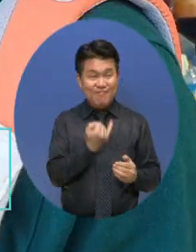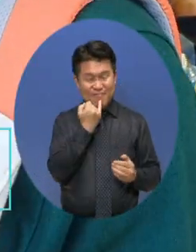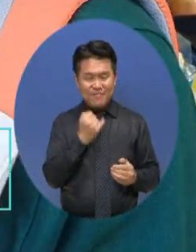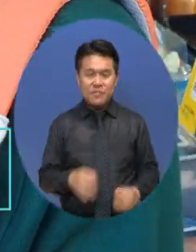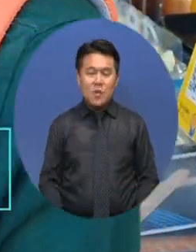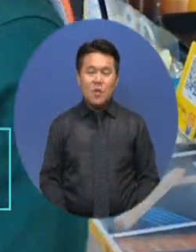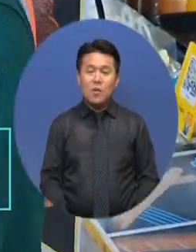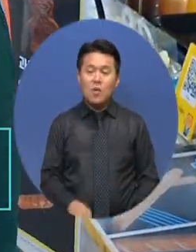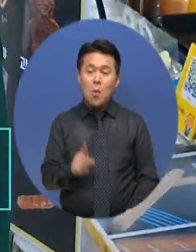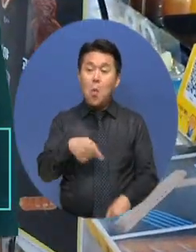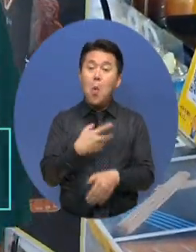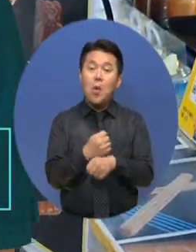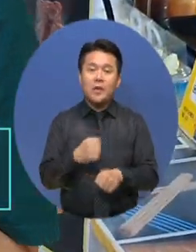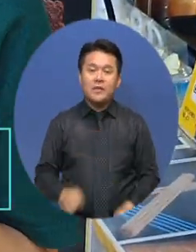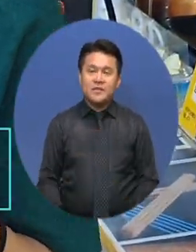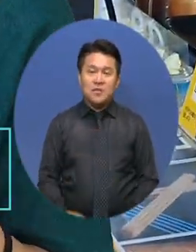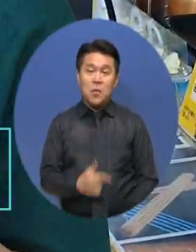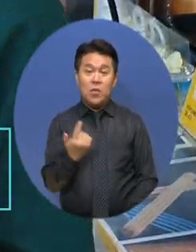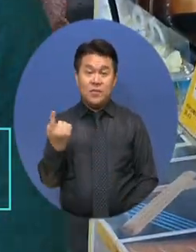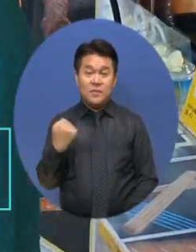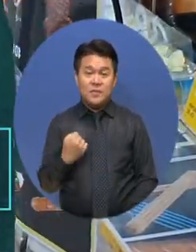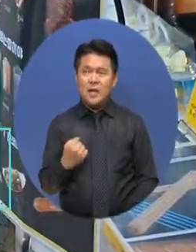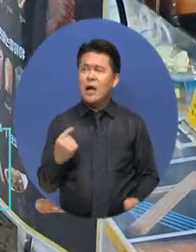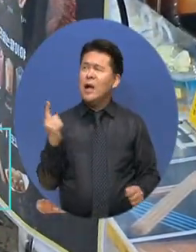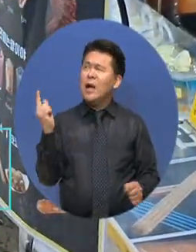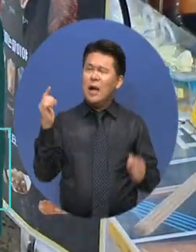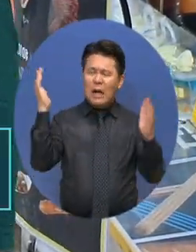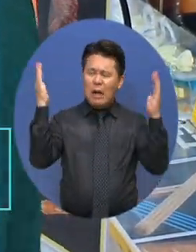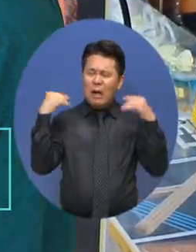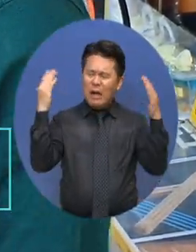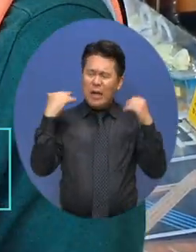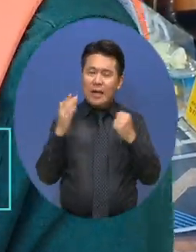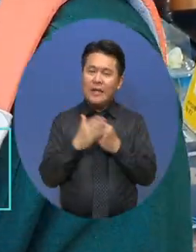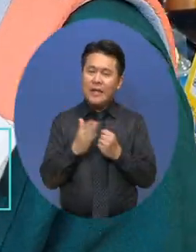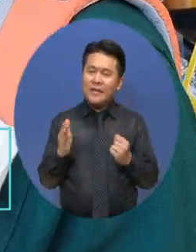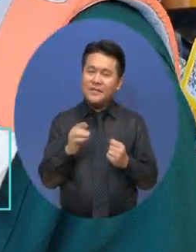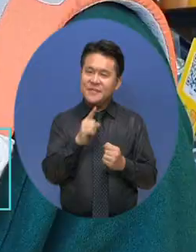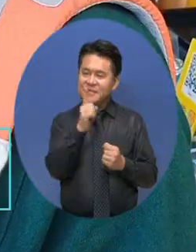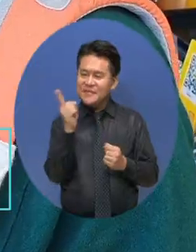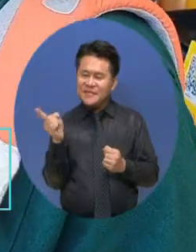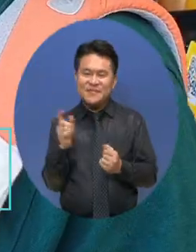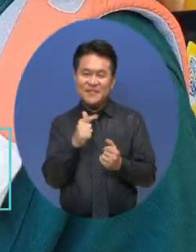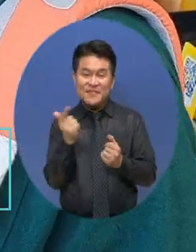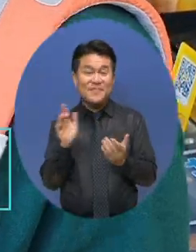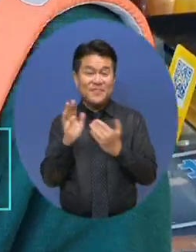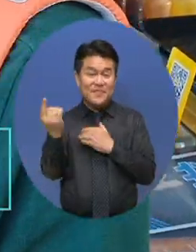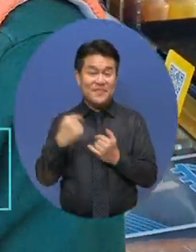오셨어요? 오후에 왔는데 낮에는 너무 더우니까 오후에 오시면 좋을 것 같아요.